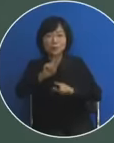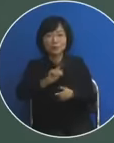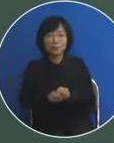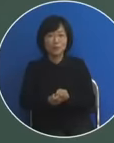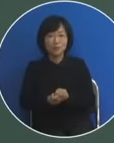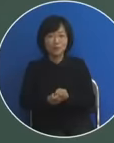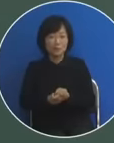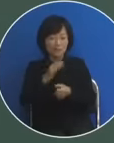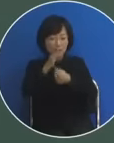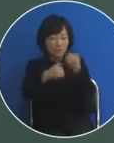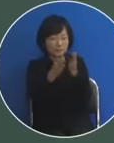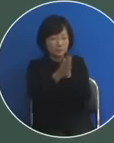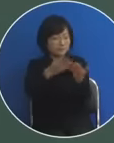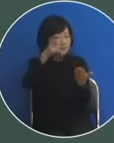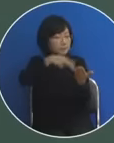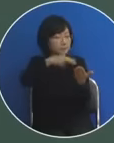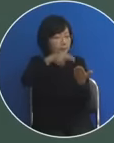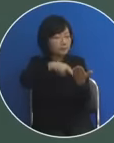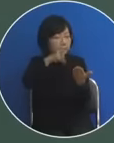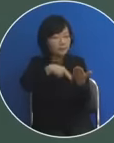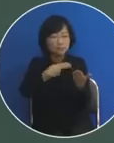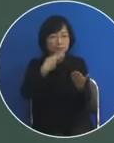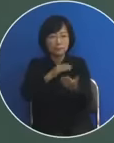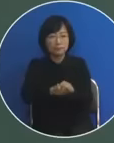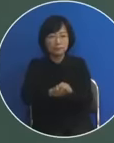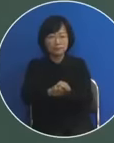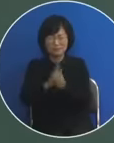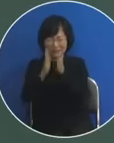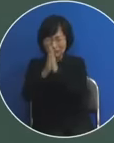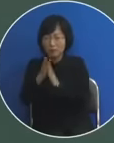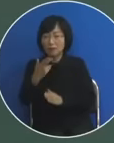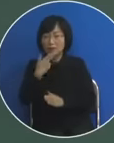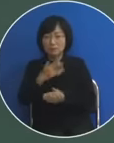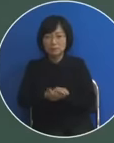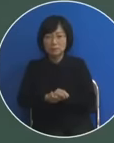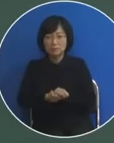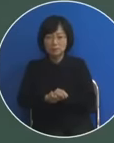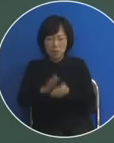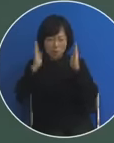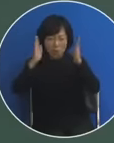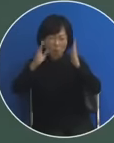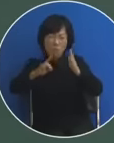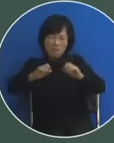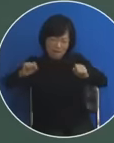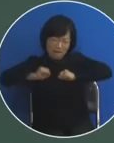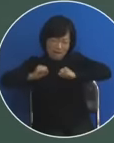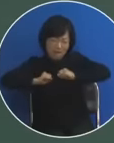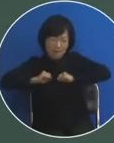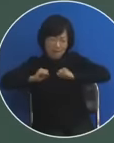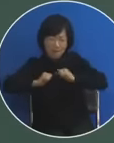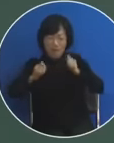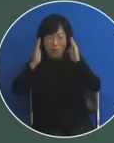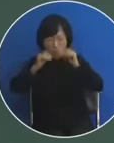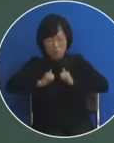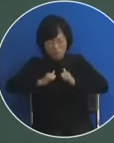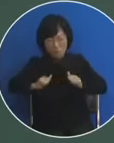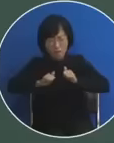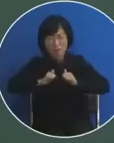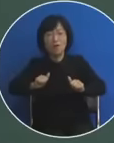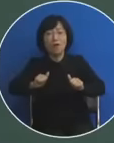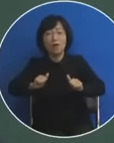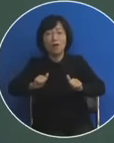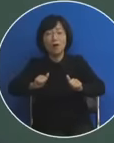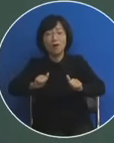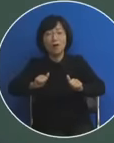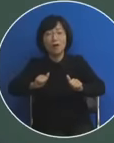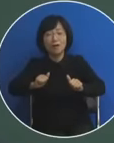하지. 밖에 나가서 계속 공부로 지금 돌리거든요. And especially our rams are heading out into the world. They never once spend a minute in prayer or even once look at a Bible verse, but